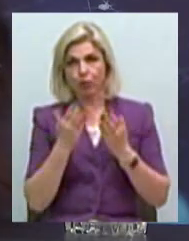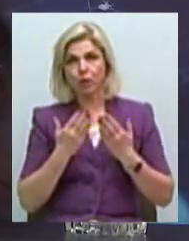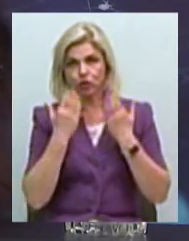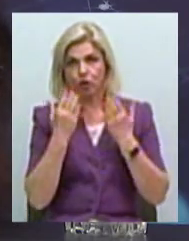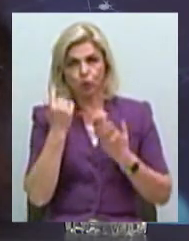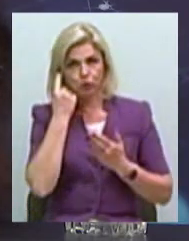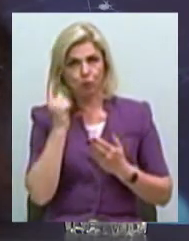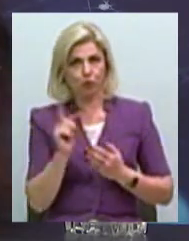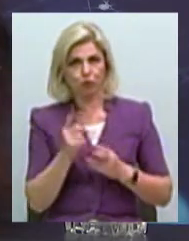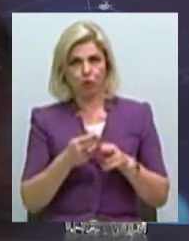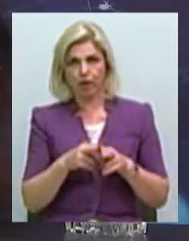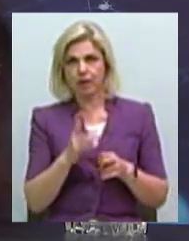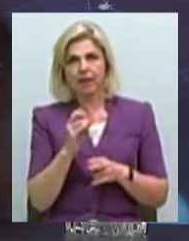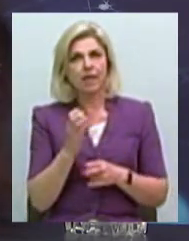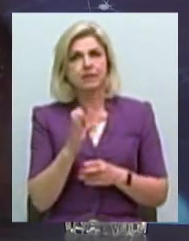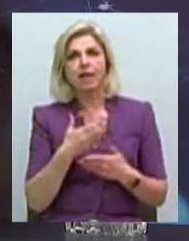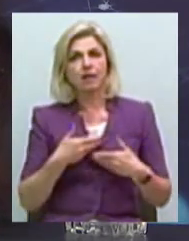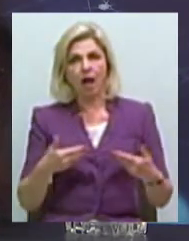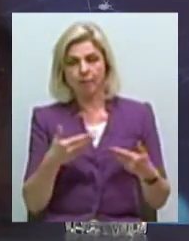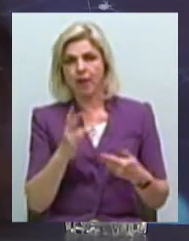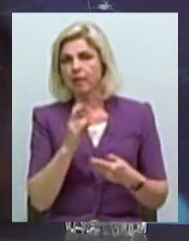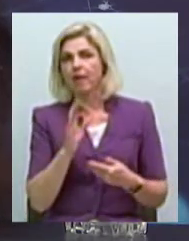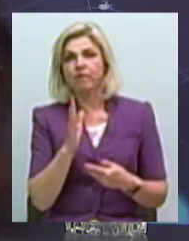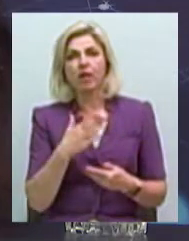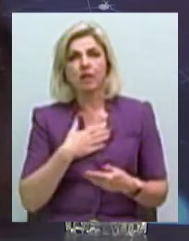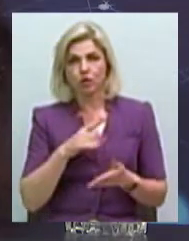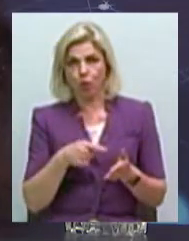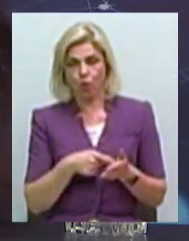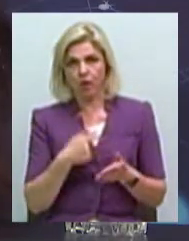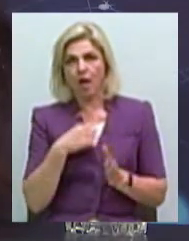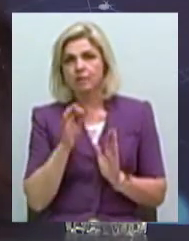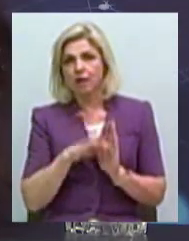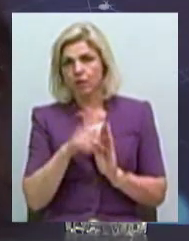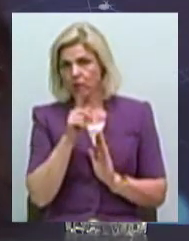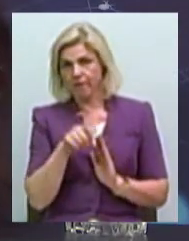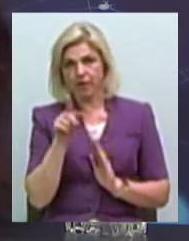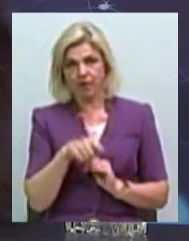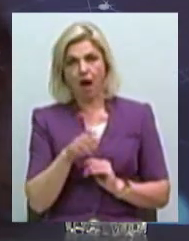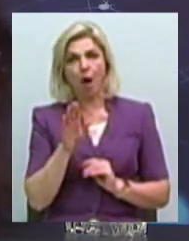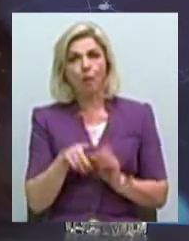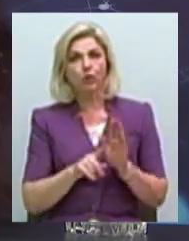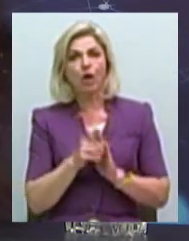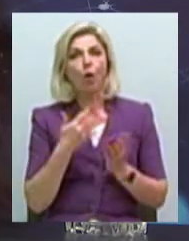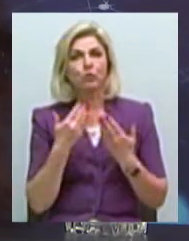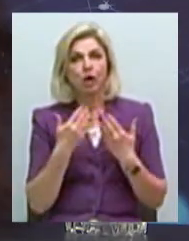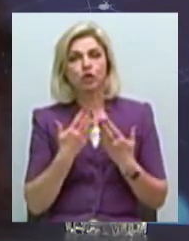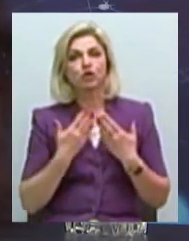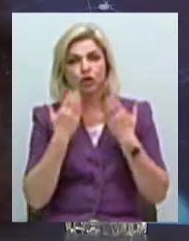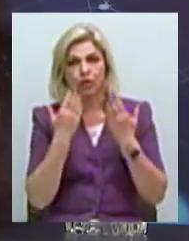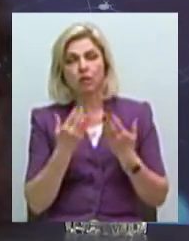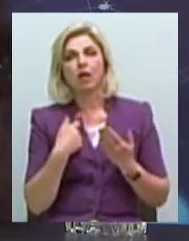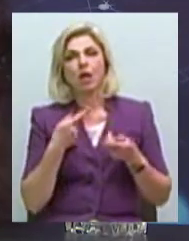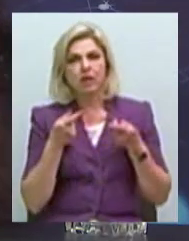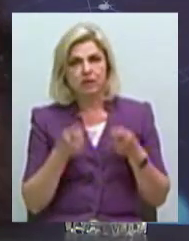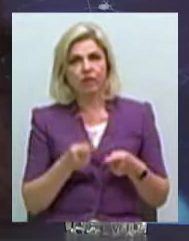думала, что это не с нами, что это не в нашем городе произошло. Я сразу не поверила. Потом, когда уже начали общаться, спрашивать, читать, я поняла, что действительно